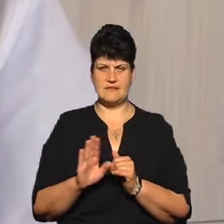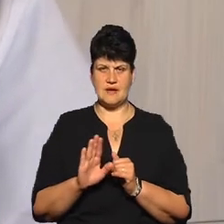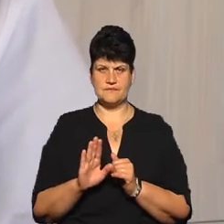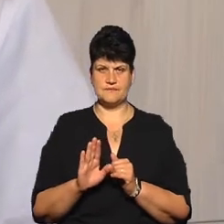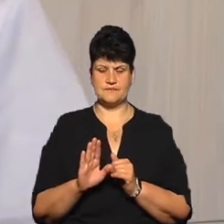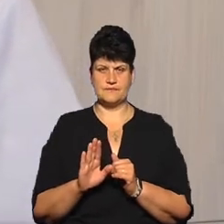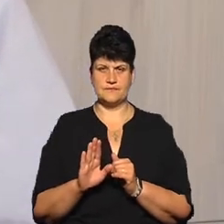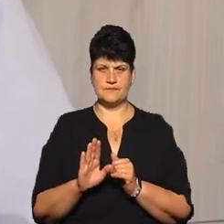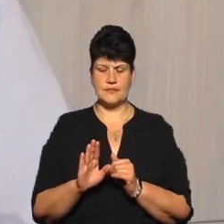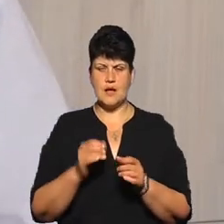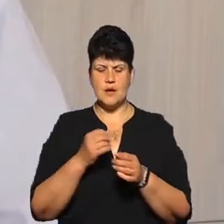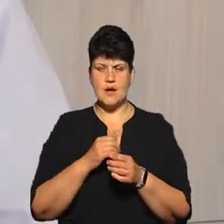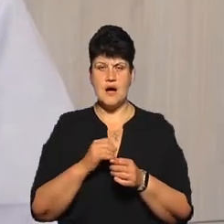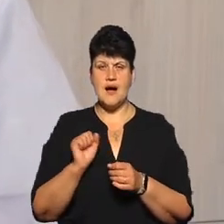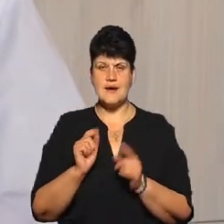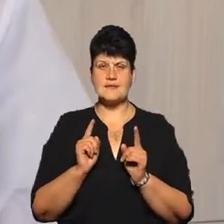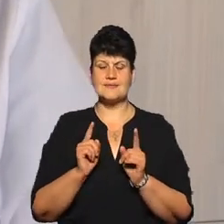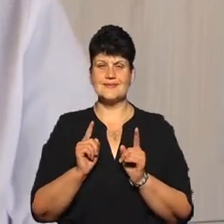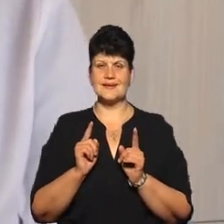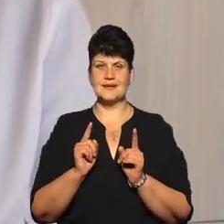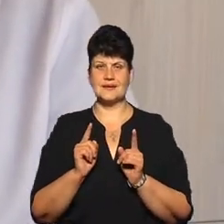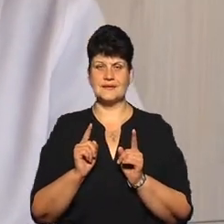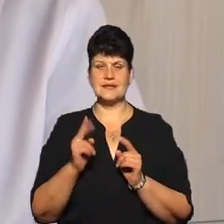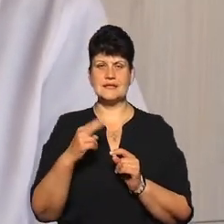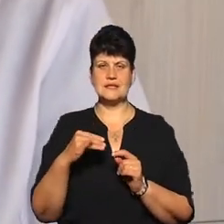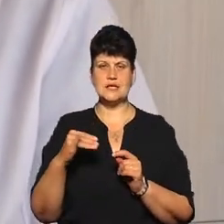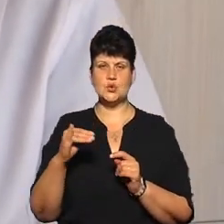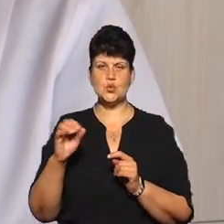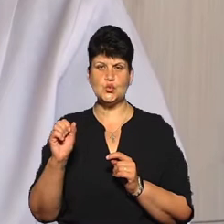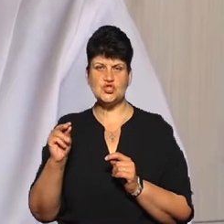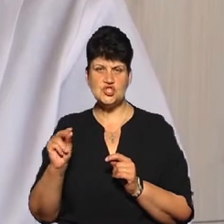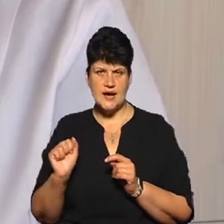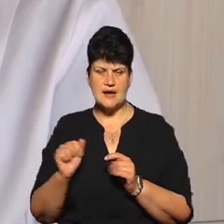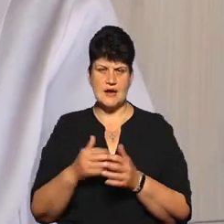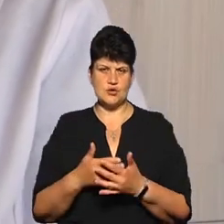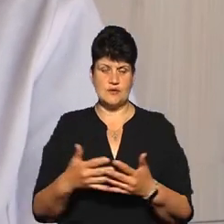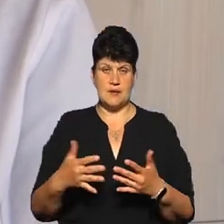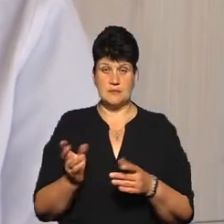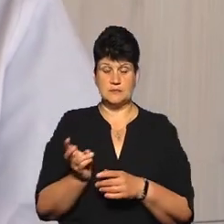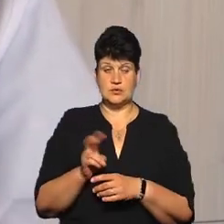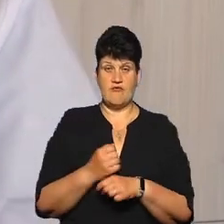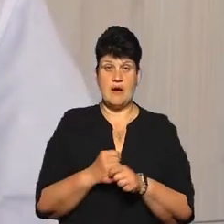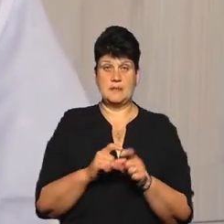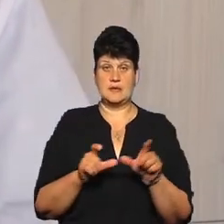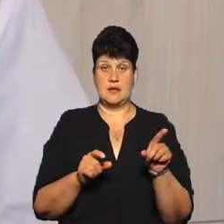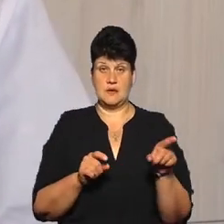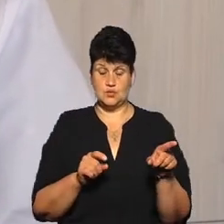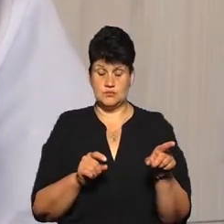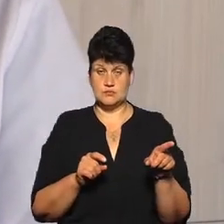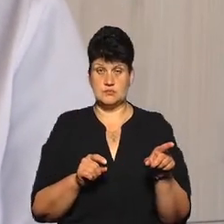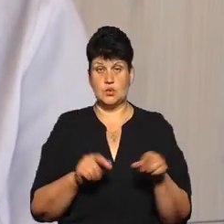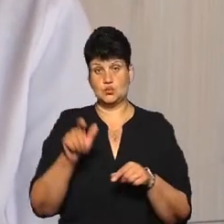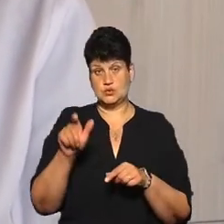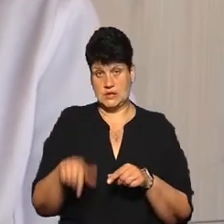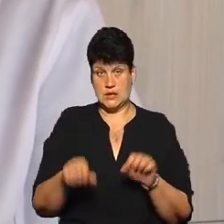антибіотика будь-якого препарату, а тільки діюча речовина. Будучи в аптеці, отам вже